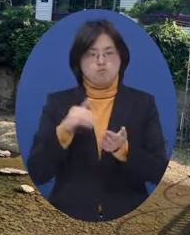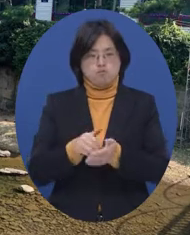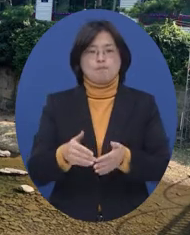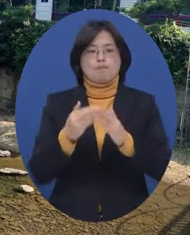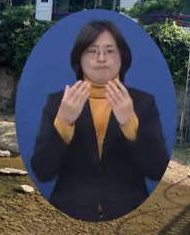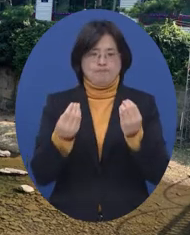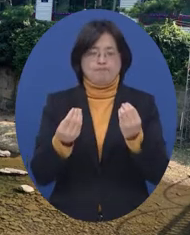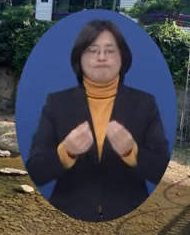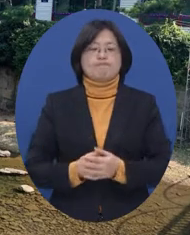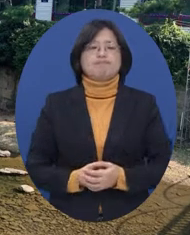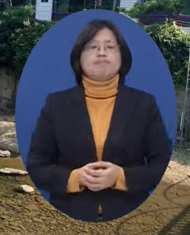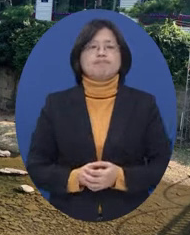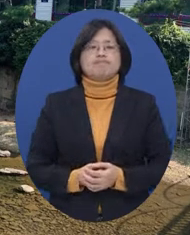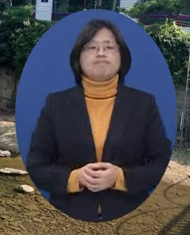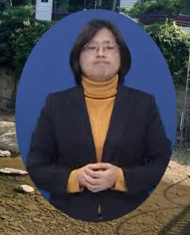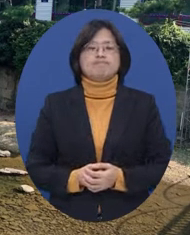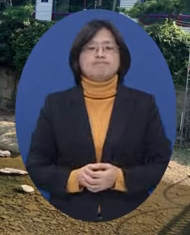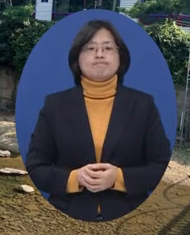했다고 밝혔습니다